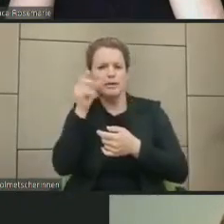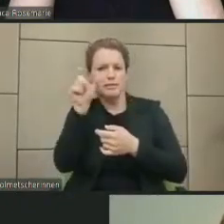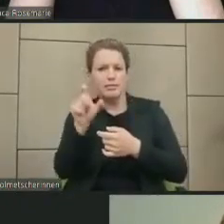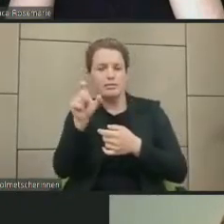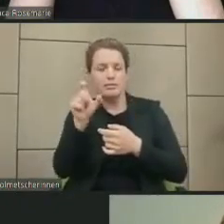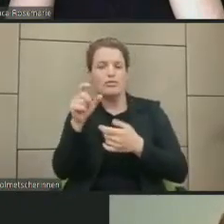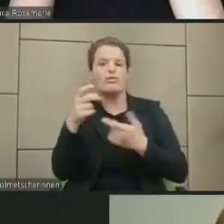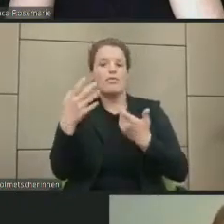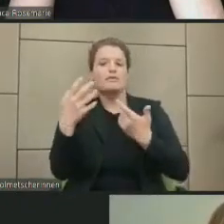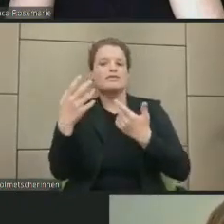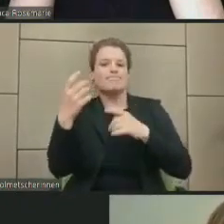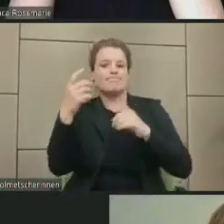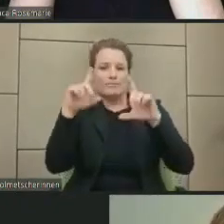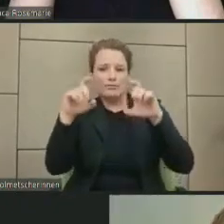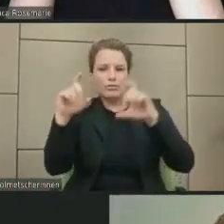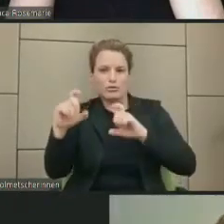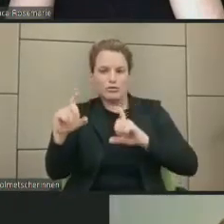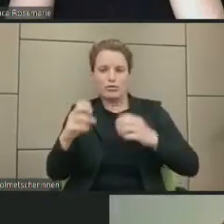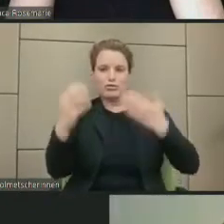mit Hilfe von sehenden